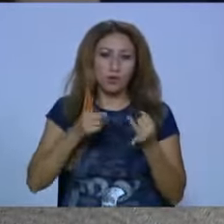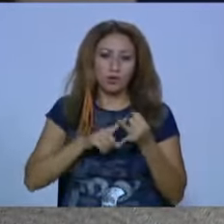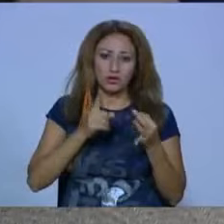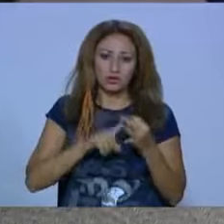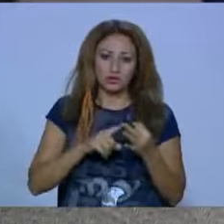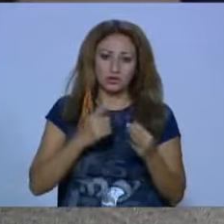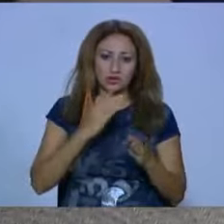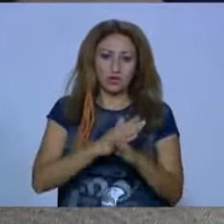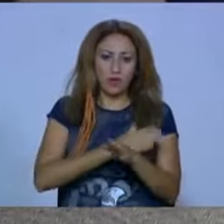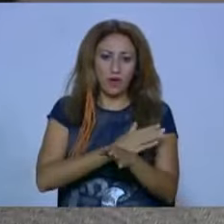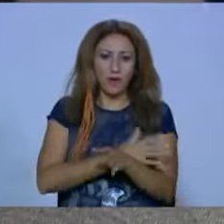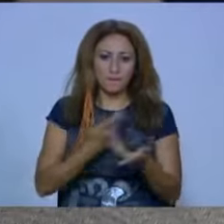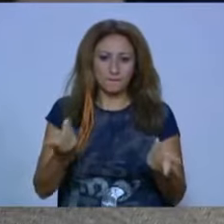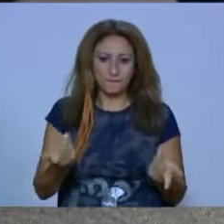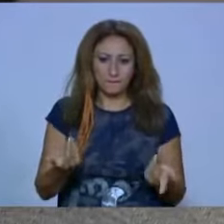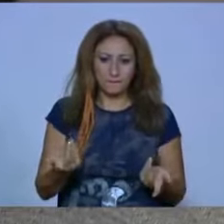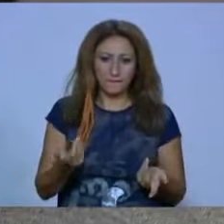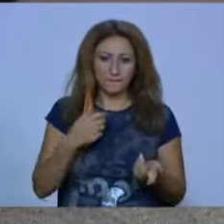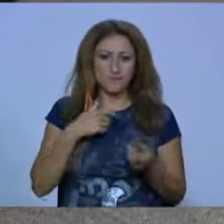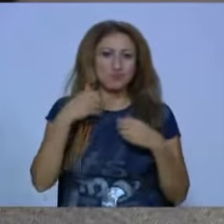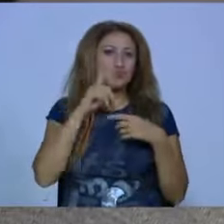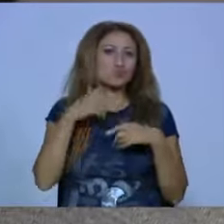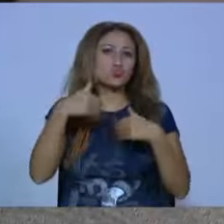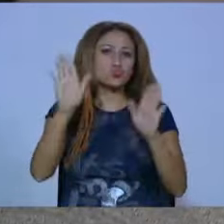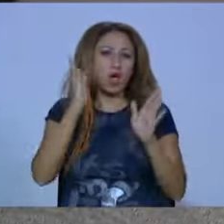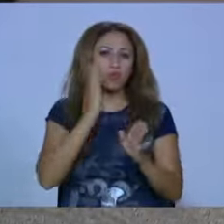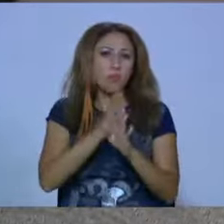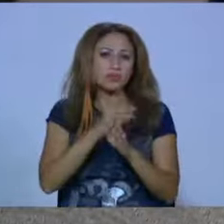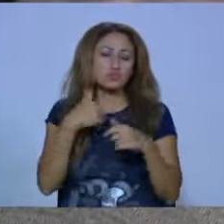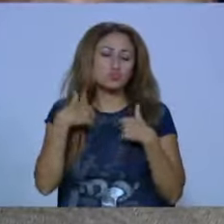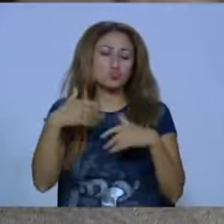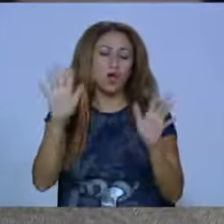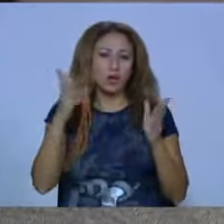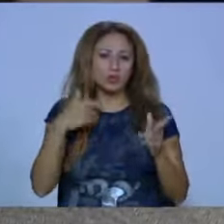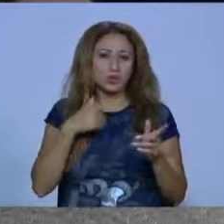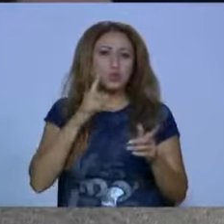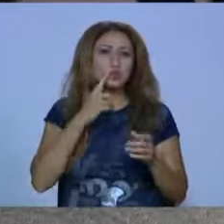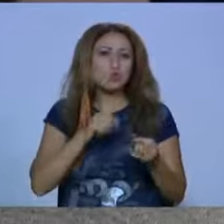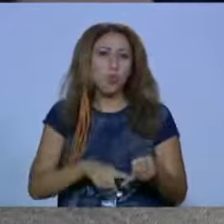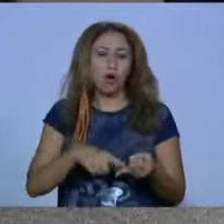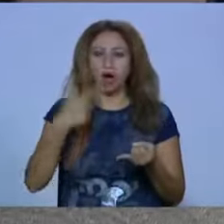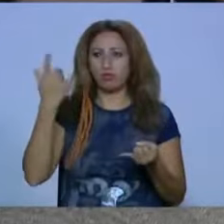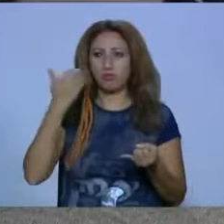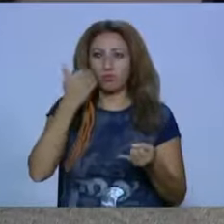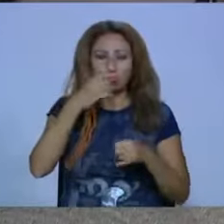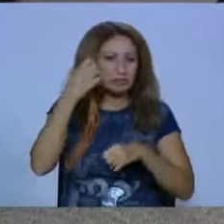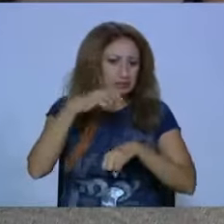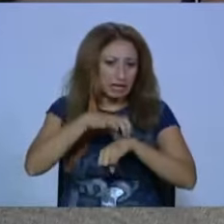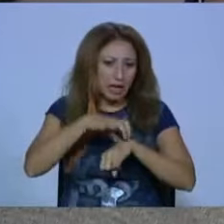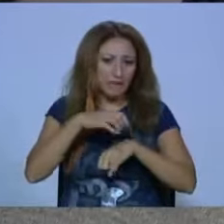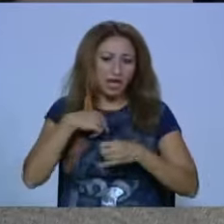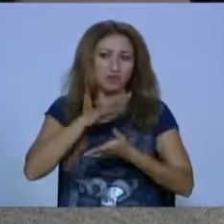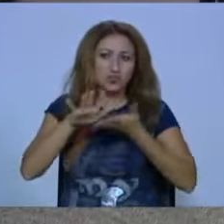أنا أتعب ليه واشغل يا ريتني ما بقيت نجم واشغل نفسي بالتوزيع والبتاع، أنا جالي السكر زاد وتعبت. بدأ